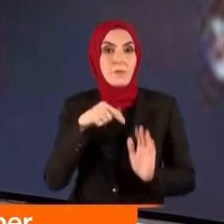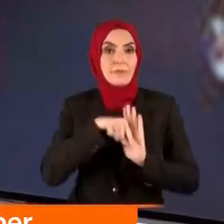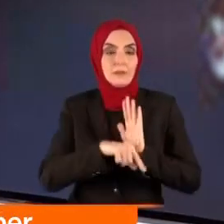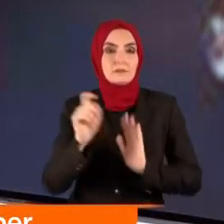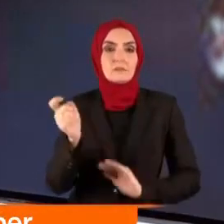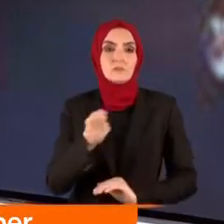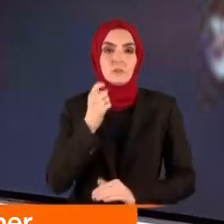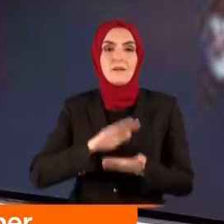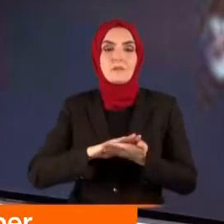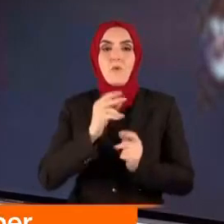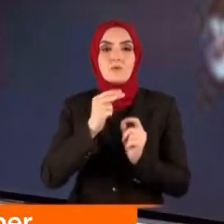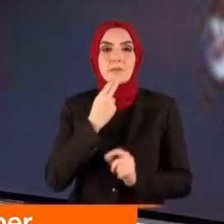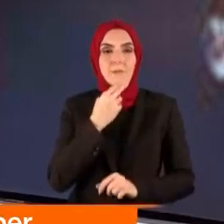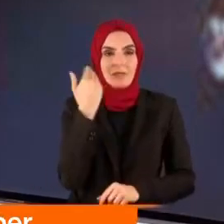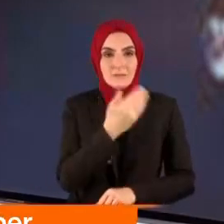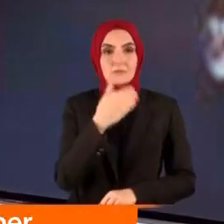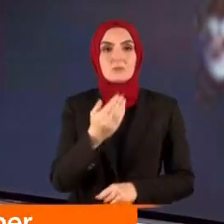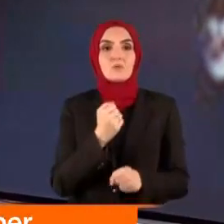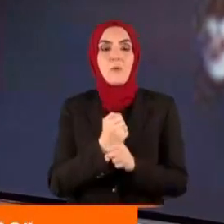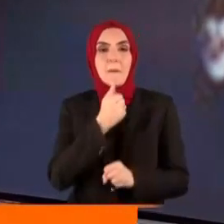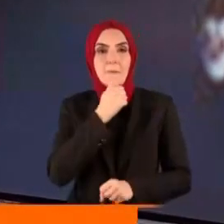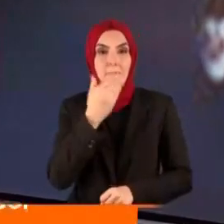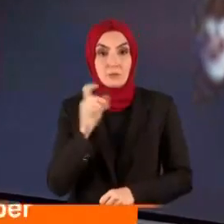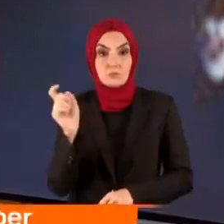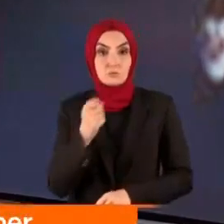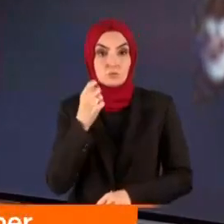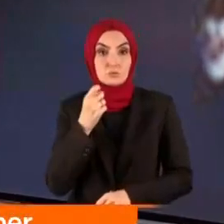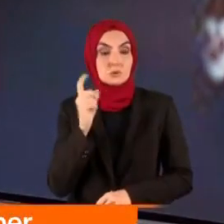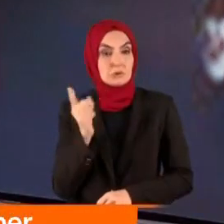Gökhan Aktaş'ın ulaştığı o çarpıcı ayrıntılar geliyor şimdi.